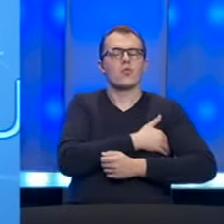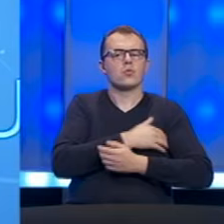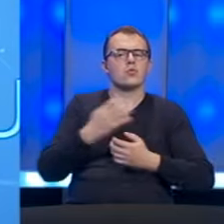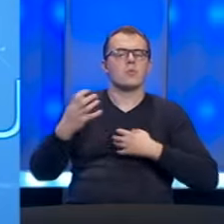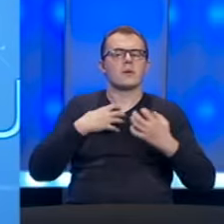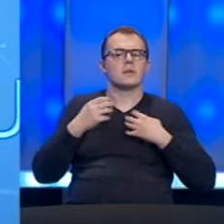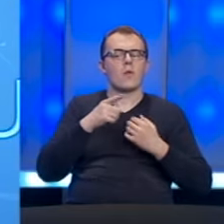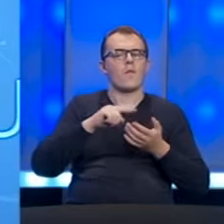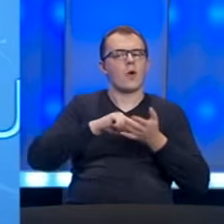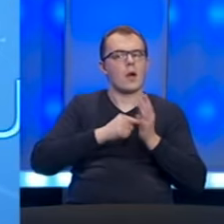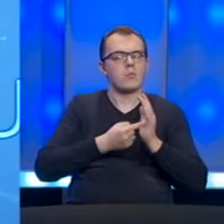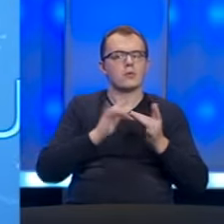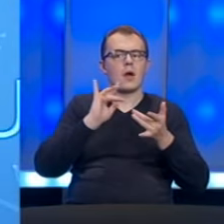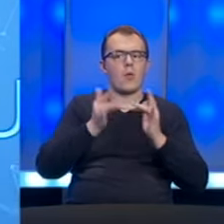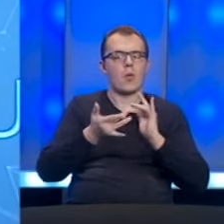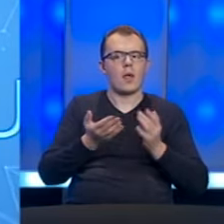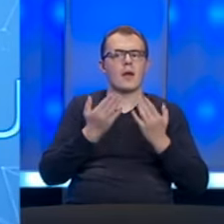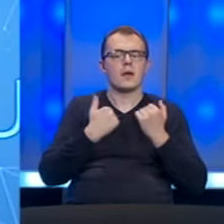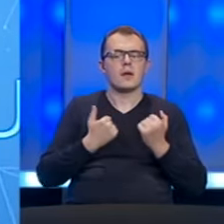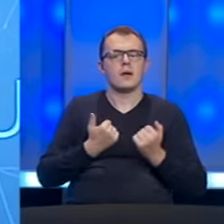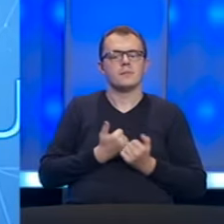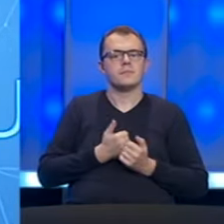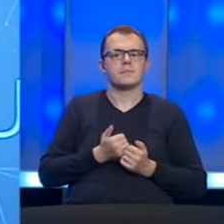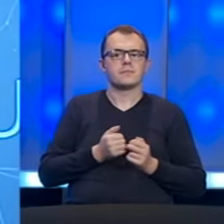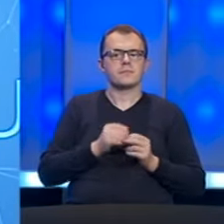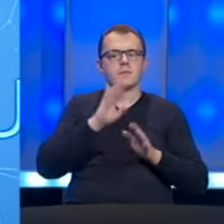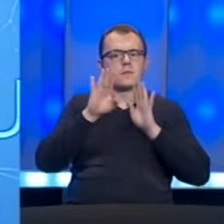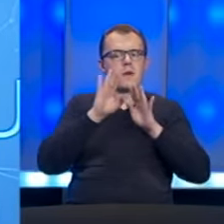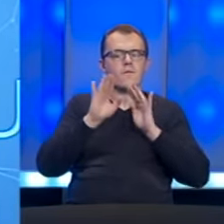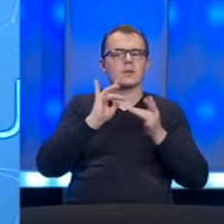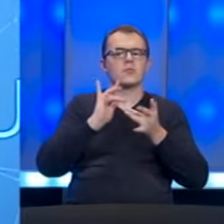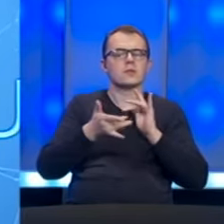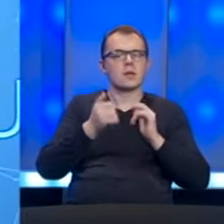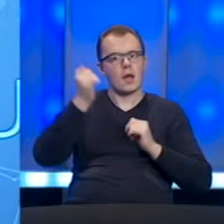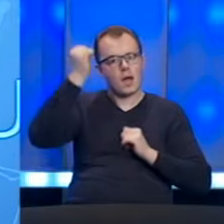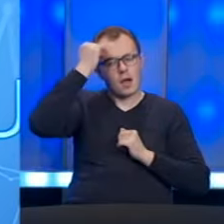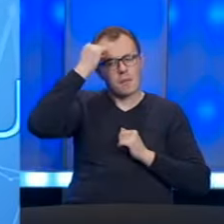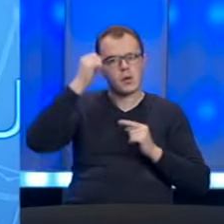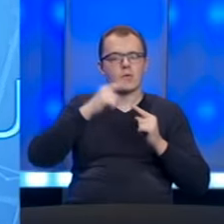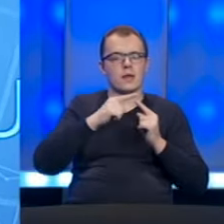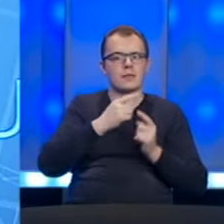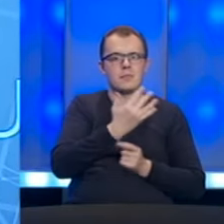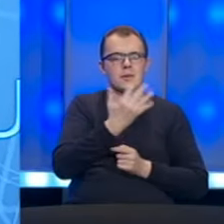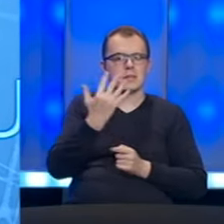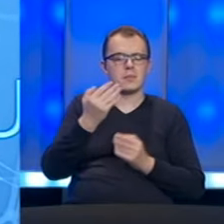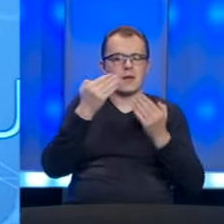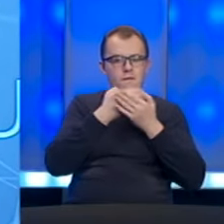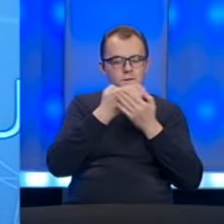predstavu, ovoga puta online na oficijalnoj Facebook stranici kamernog teatra 55 večeras